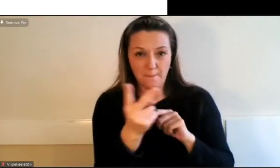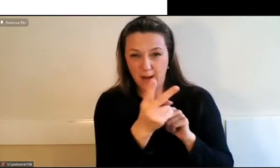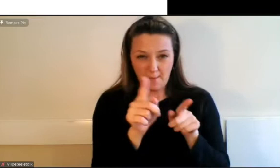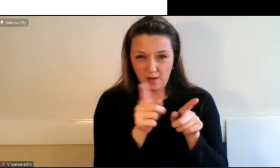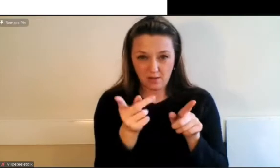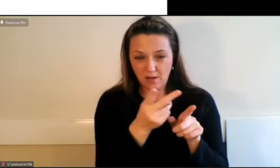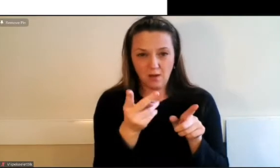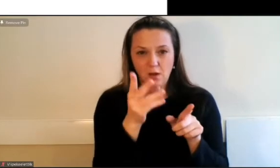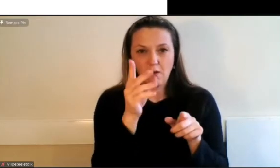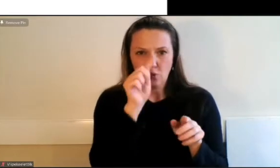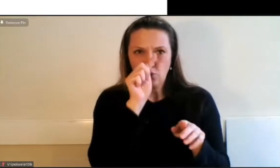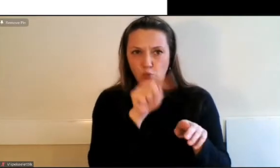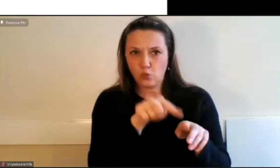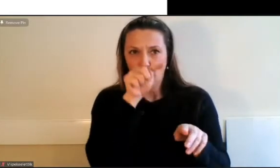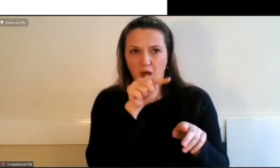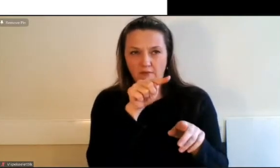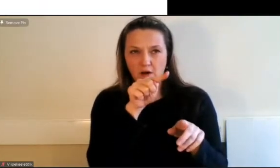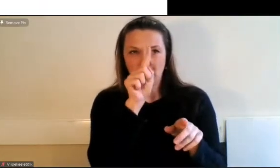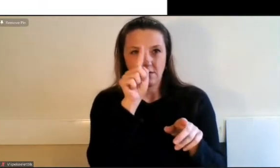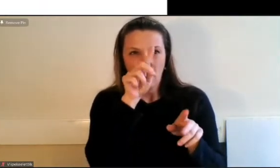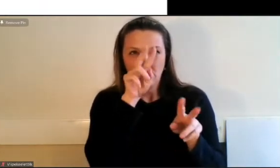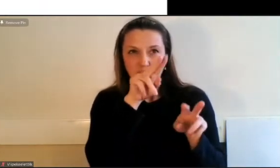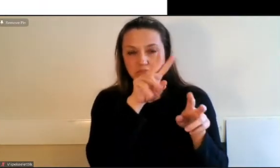1-0. Et see on see vaktsineerimise põhimõte.